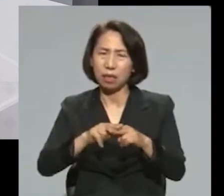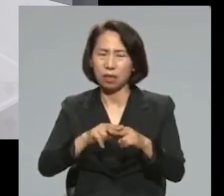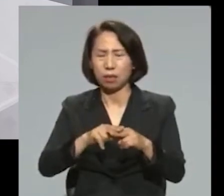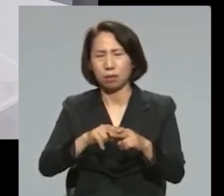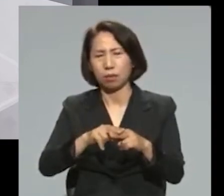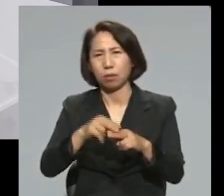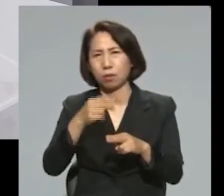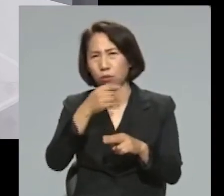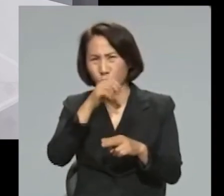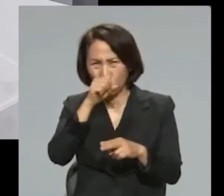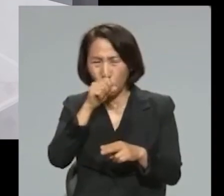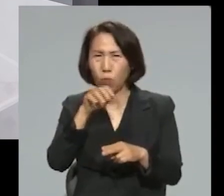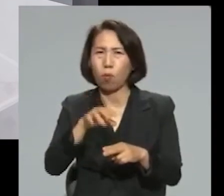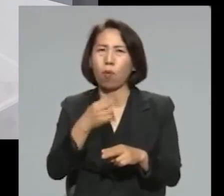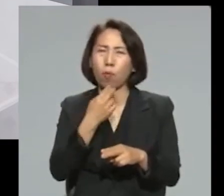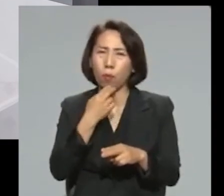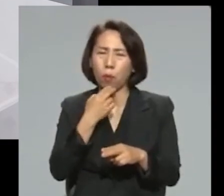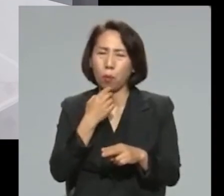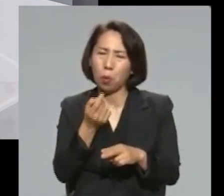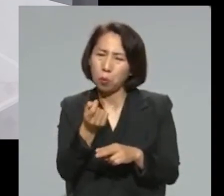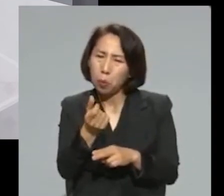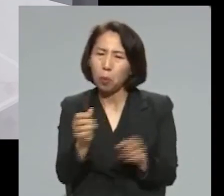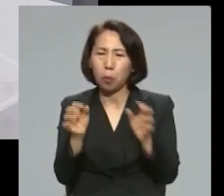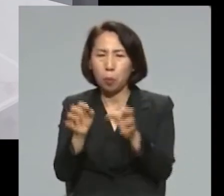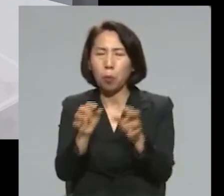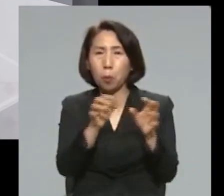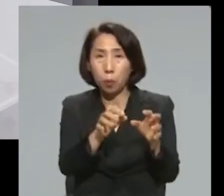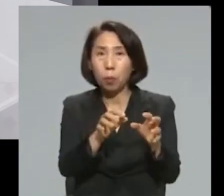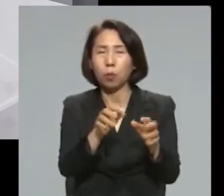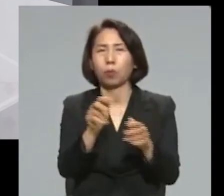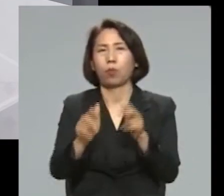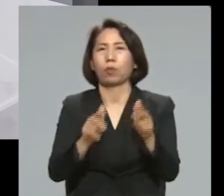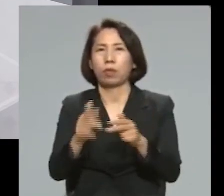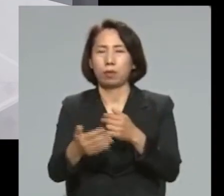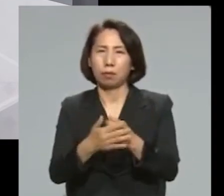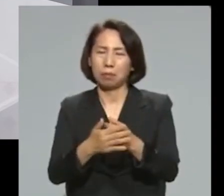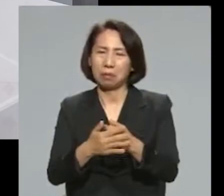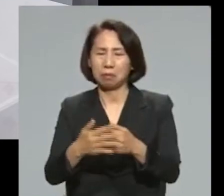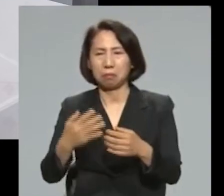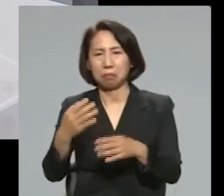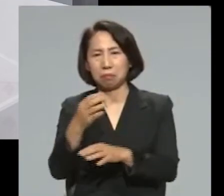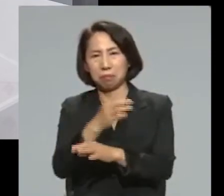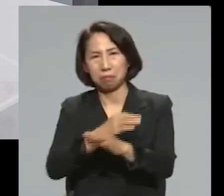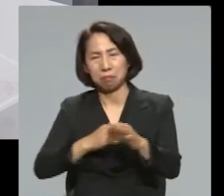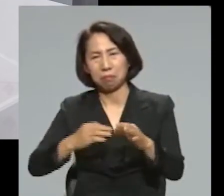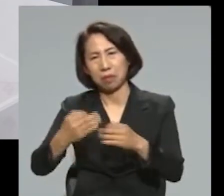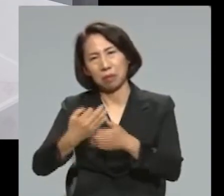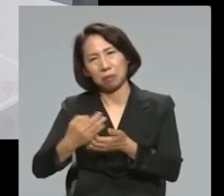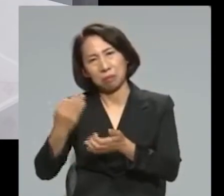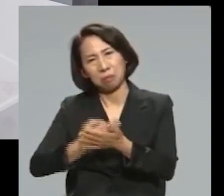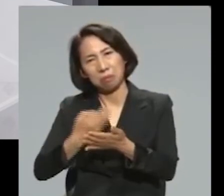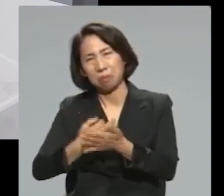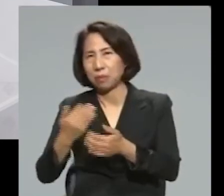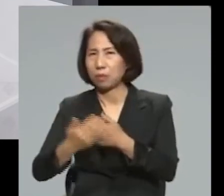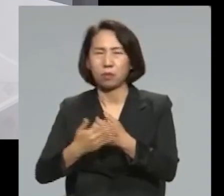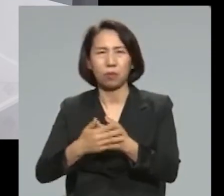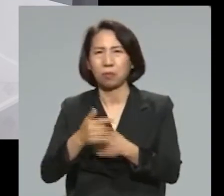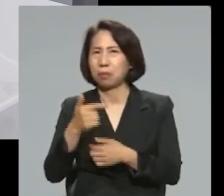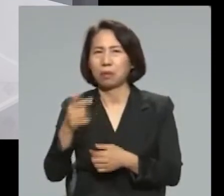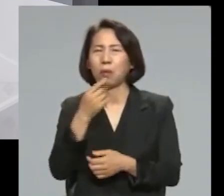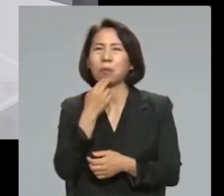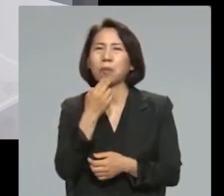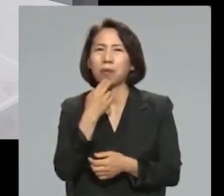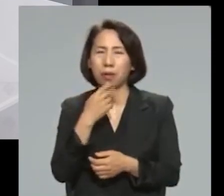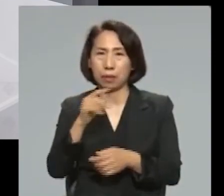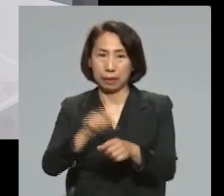소규모의 중소기업으로 구성되어 있어 지역 상권에 미치는 영향도 크지 않은 현실입니다. 지역 특색을